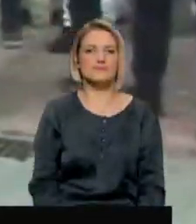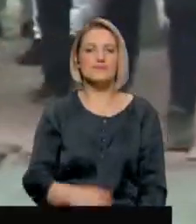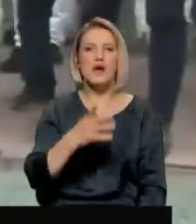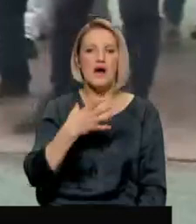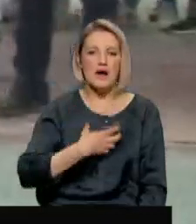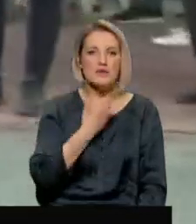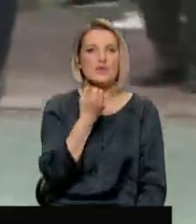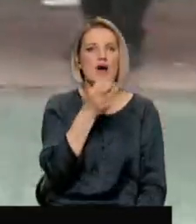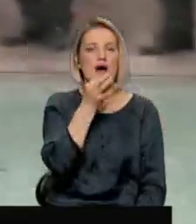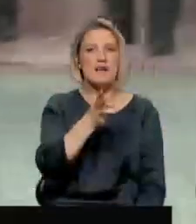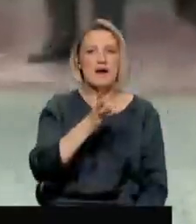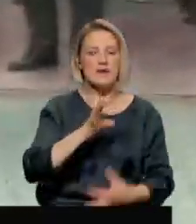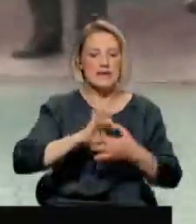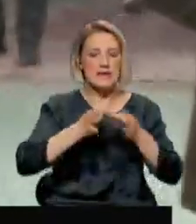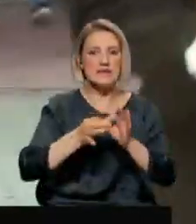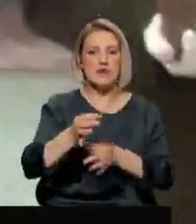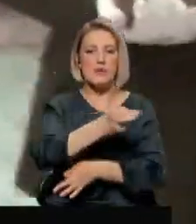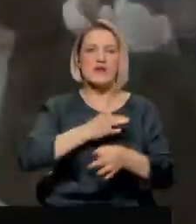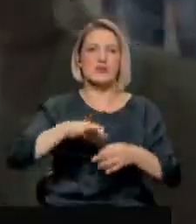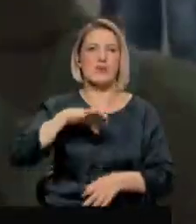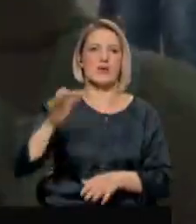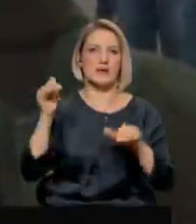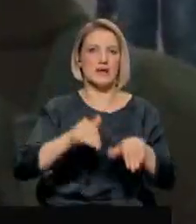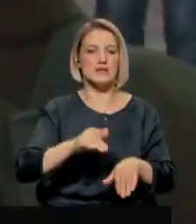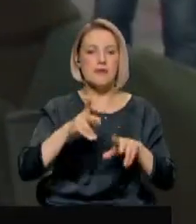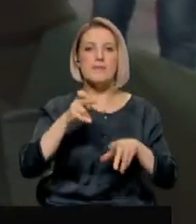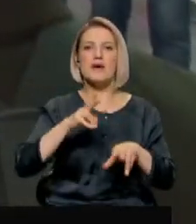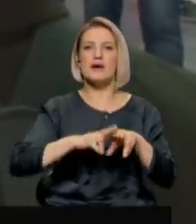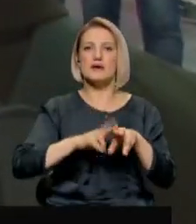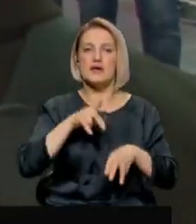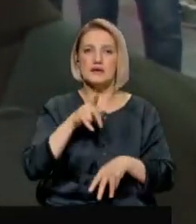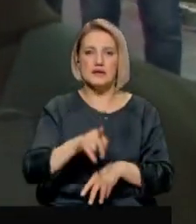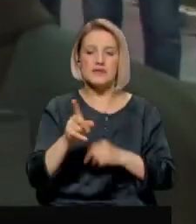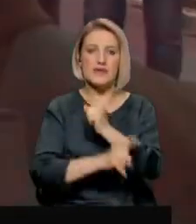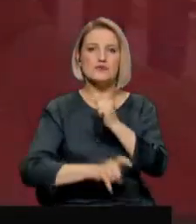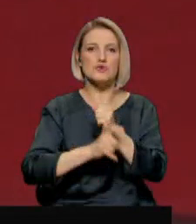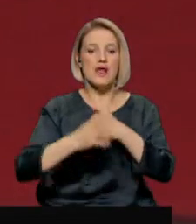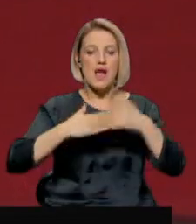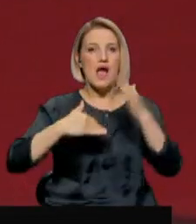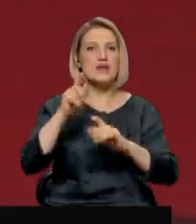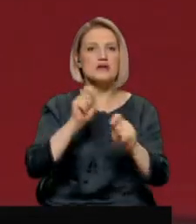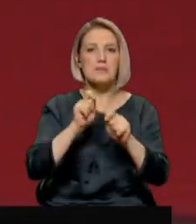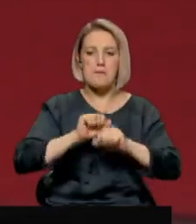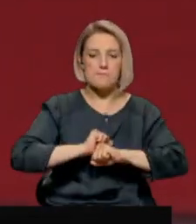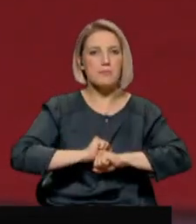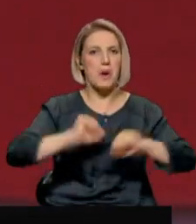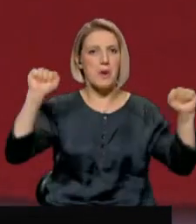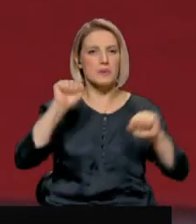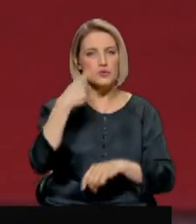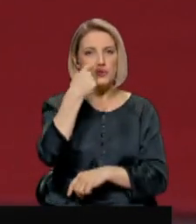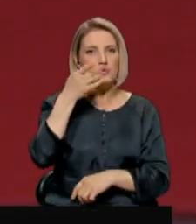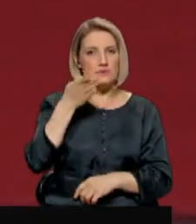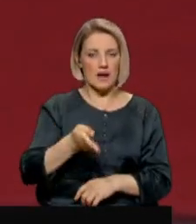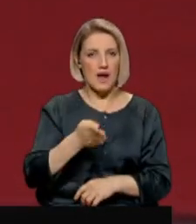Acı haber Pençe Kilit Operasyonu bölgesinden geldi. PKK'lı teröristlerin yerleştirdiği el yapımı patlayıcının infilak etmesi